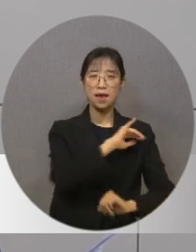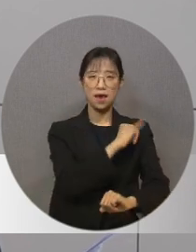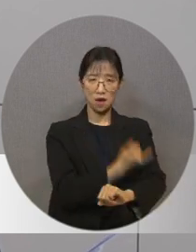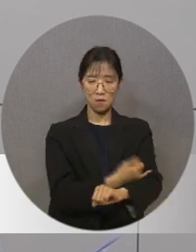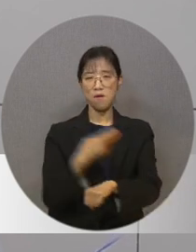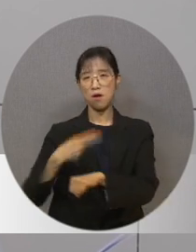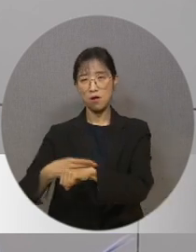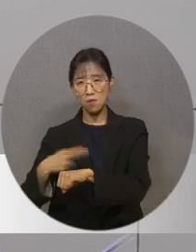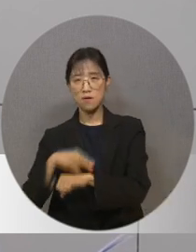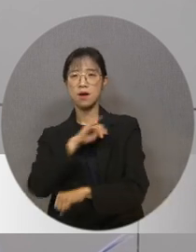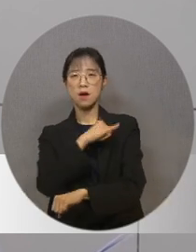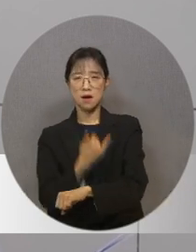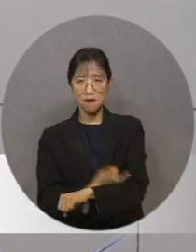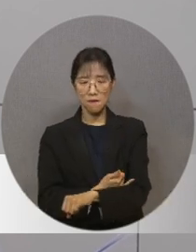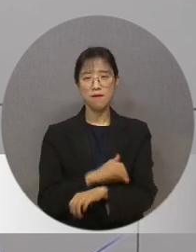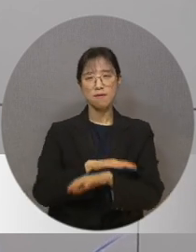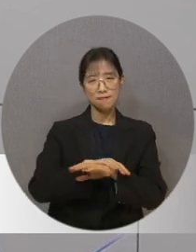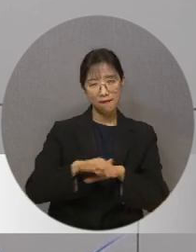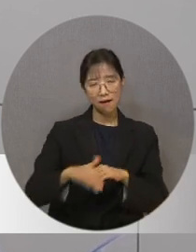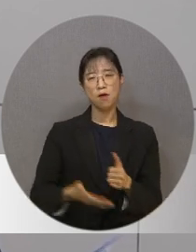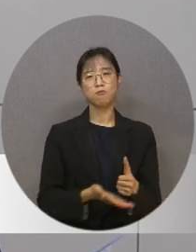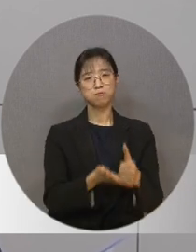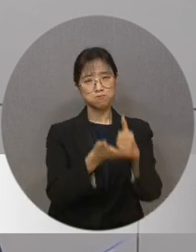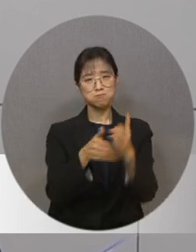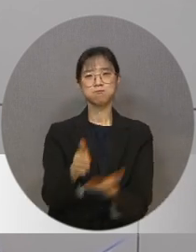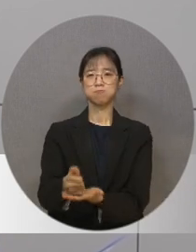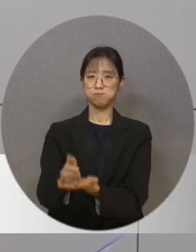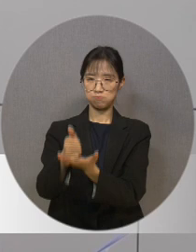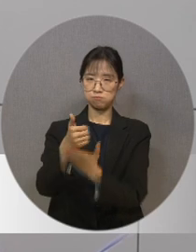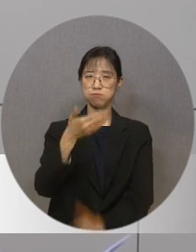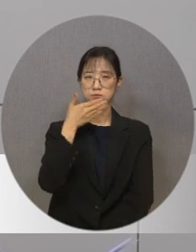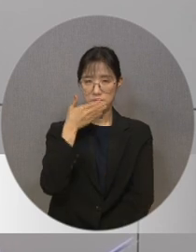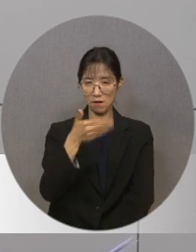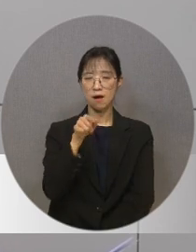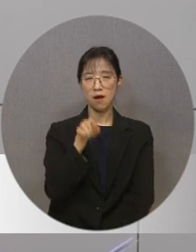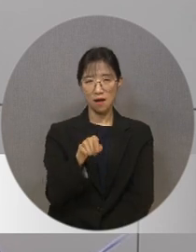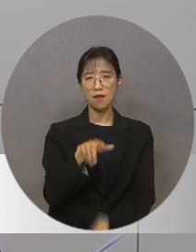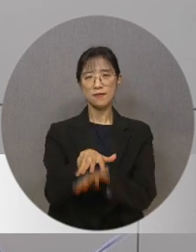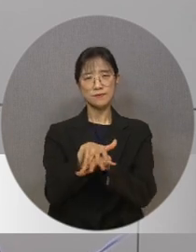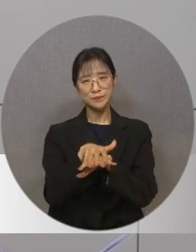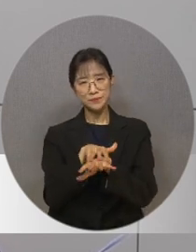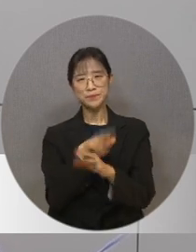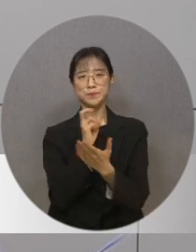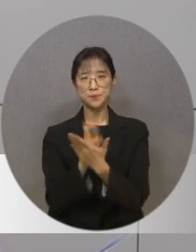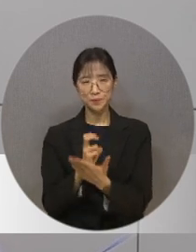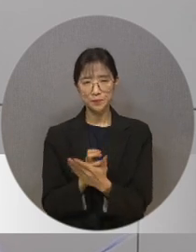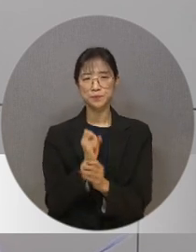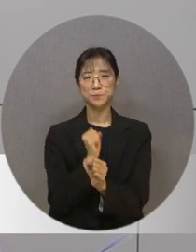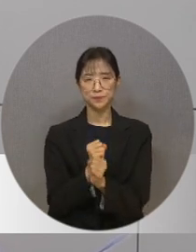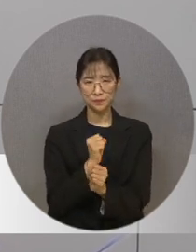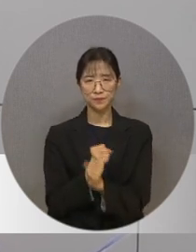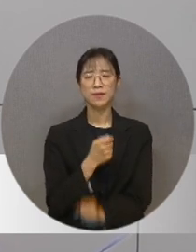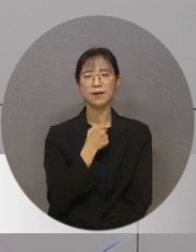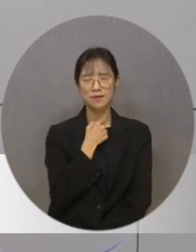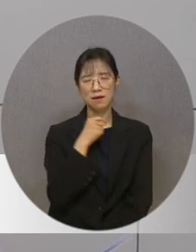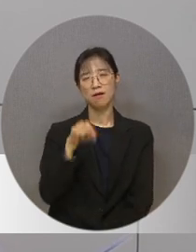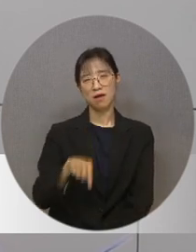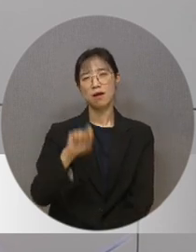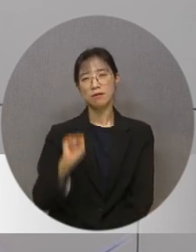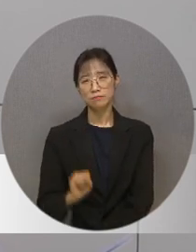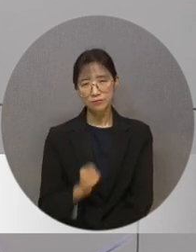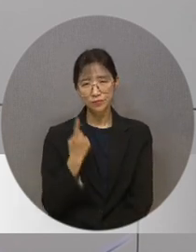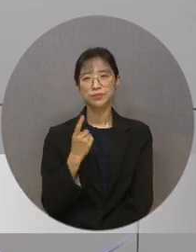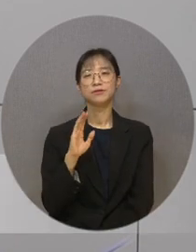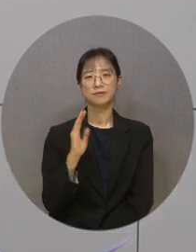인권과 교권이 합리적으로 존중되는 그런 제도와 법이 만들어지는 시발점이